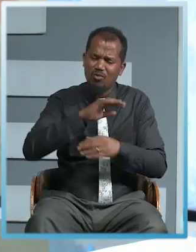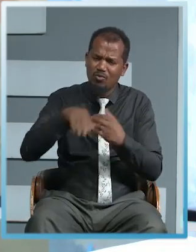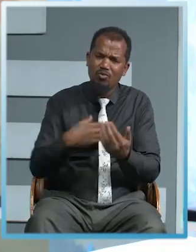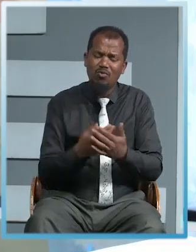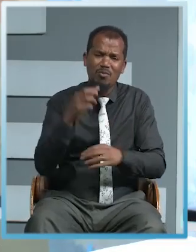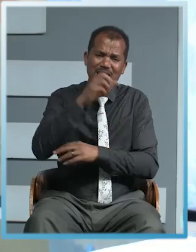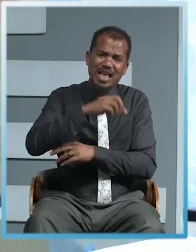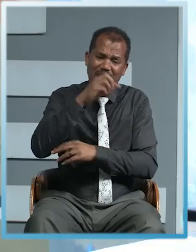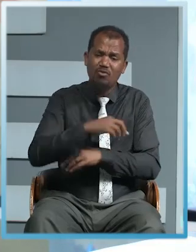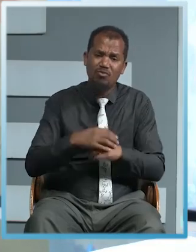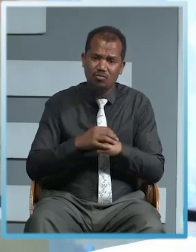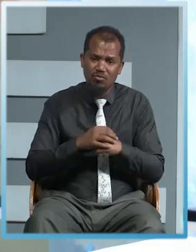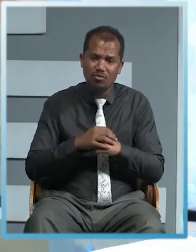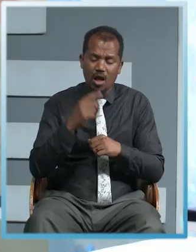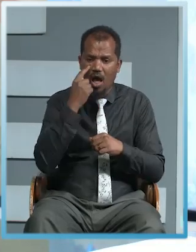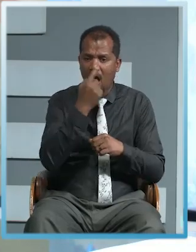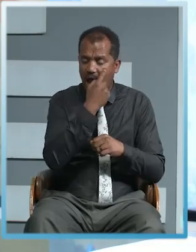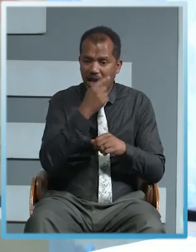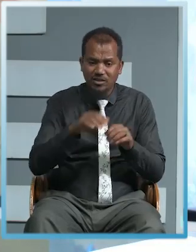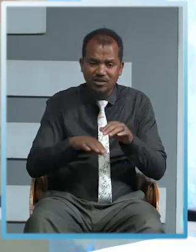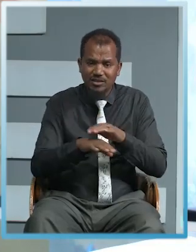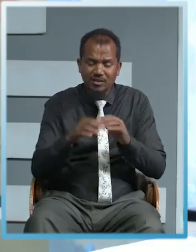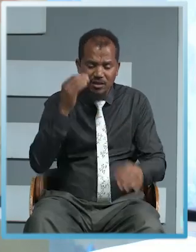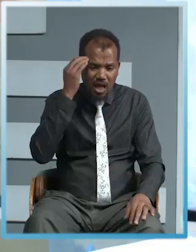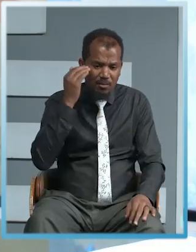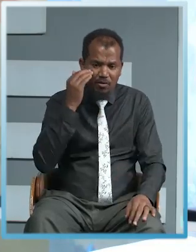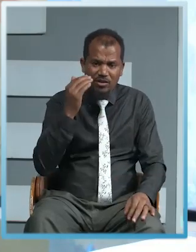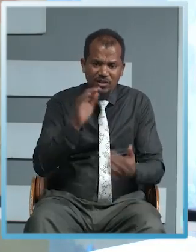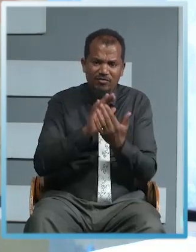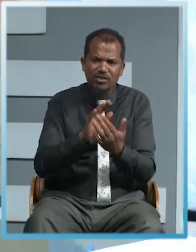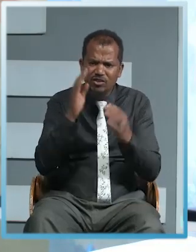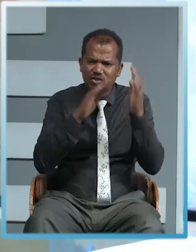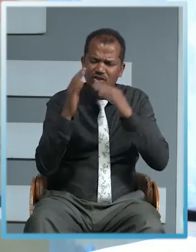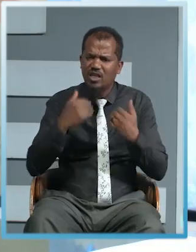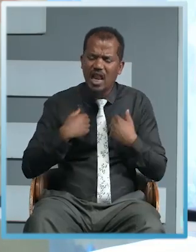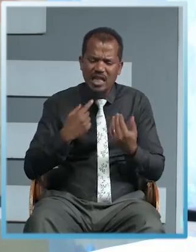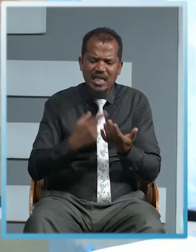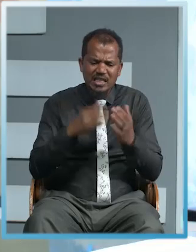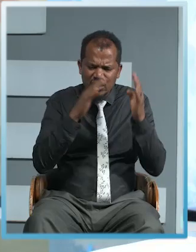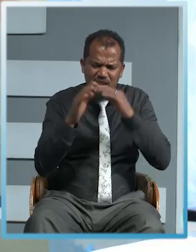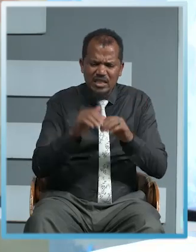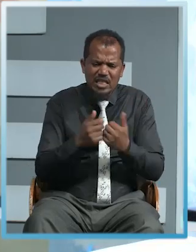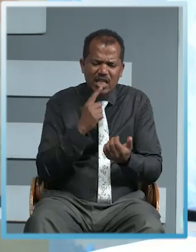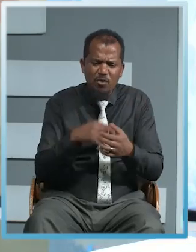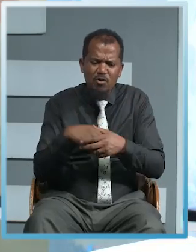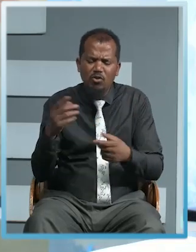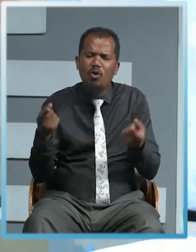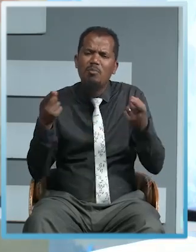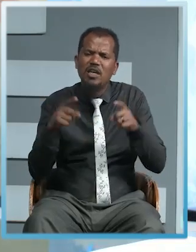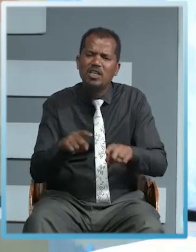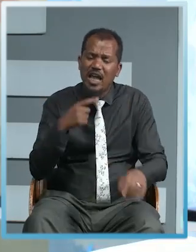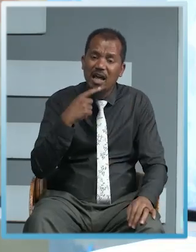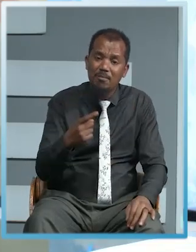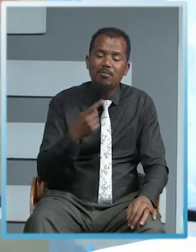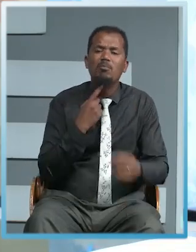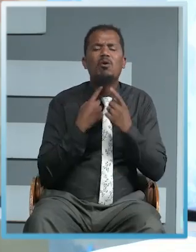አንቺ በየቀኑ አይናችን ስር አምሮአችን ስር ችግር አለና ከዚህ ምን ወጣው እንዴትና መቼ ነው